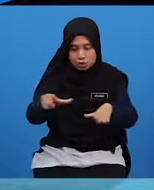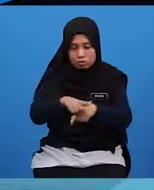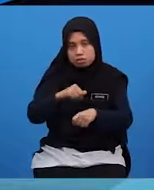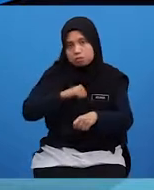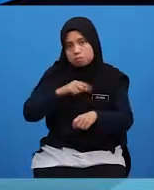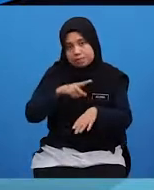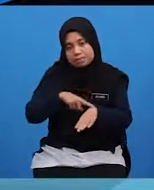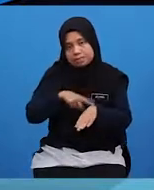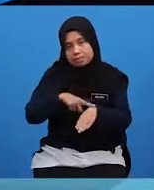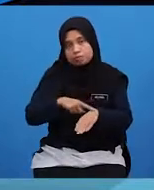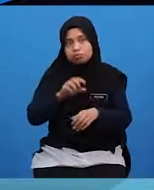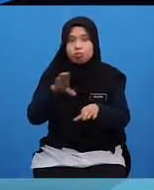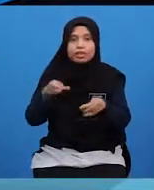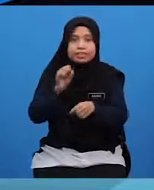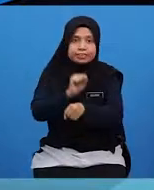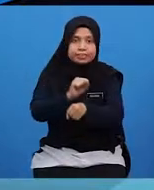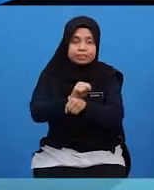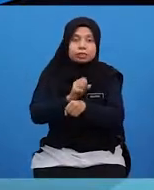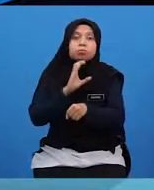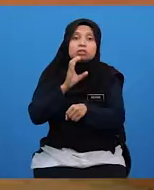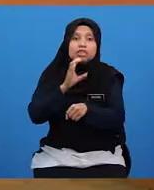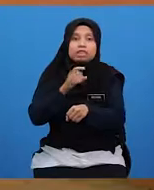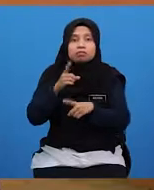semasa melakukan kerja mencairkan lilin.